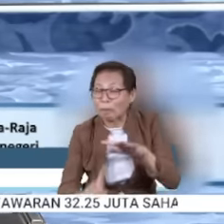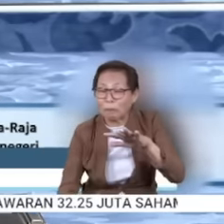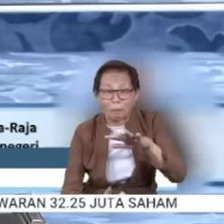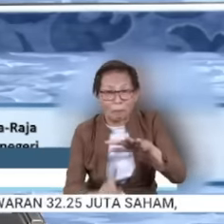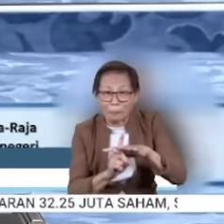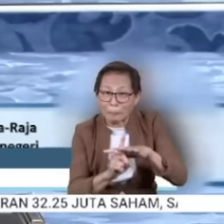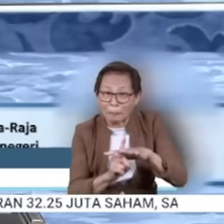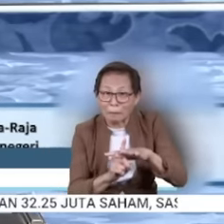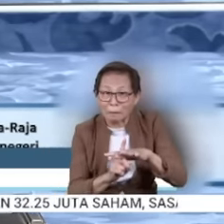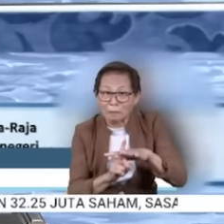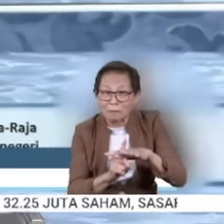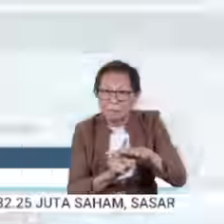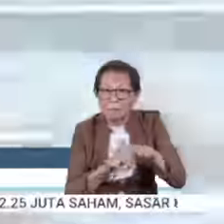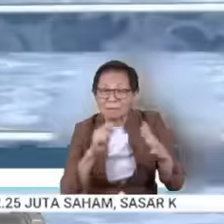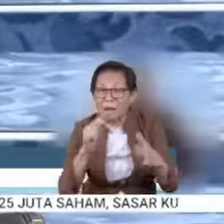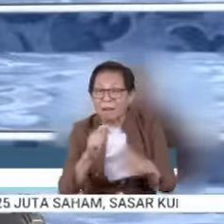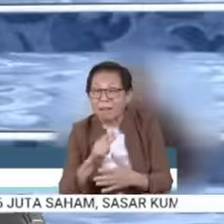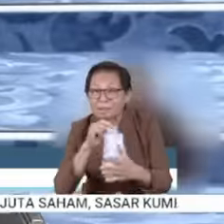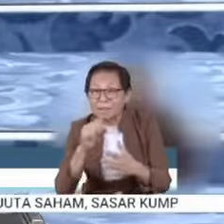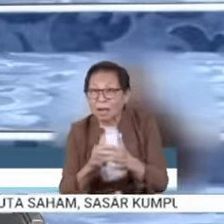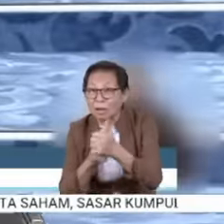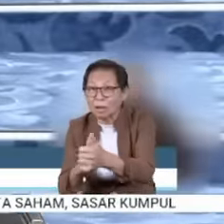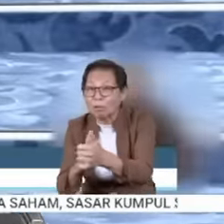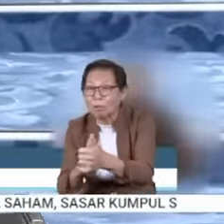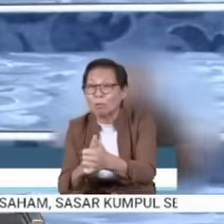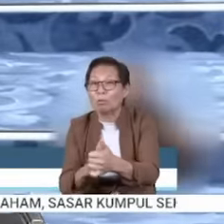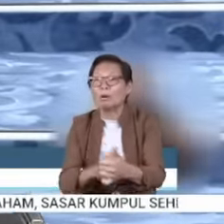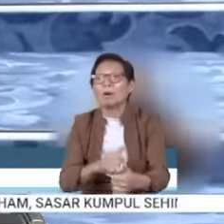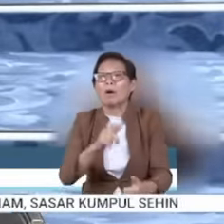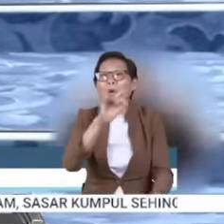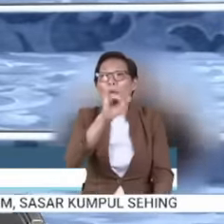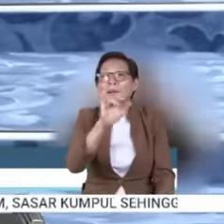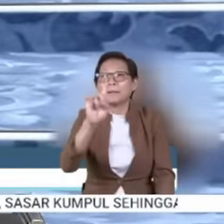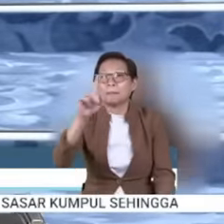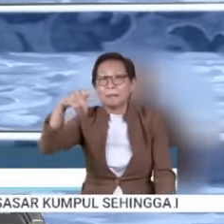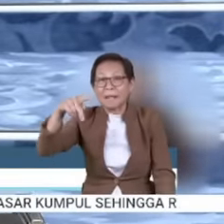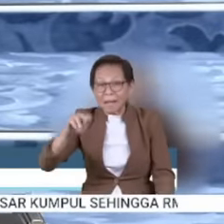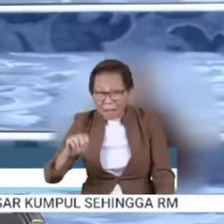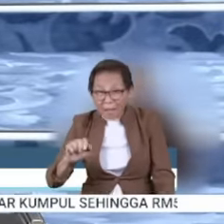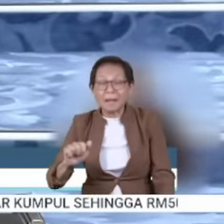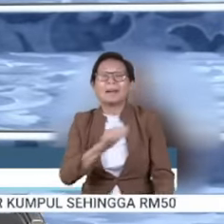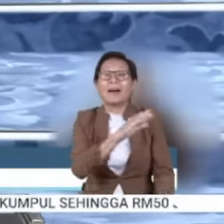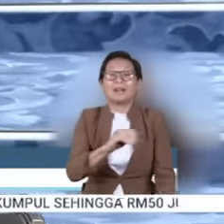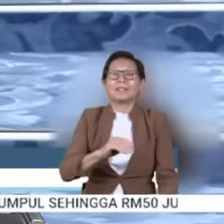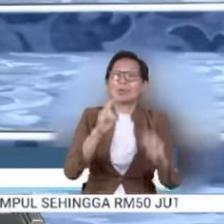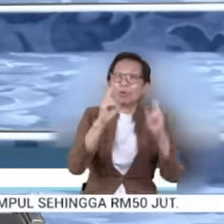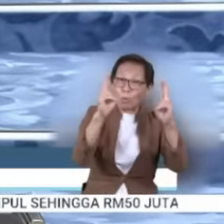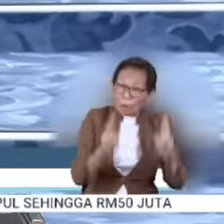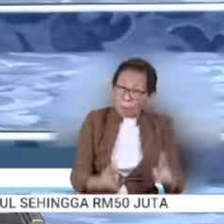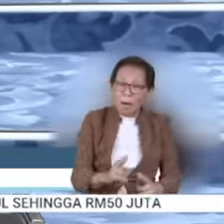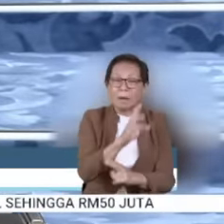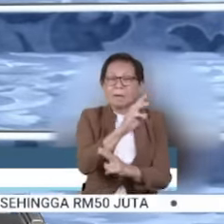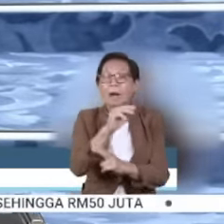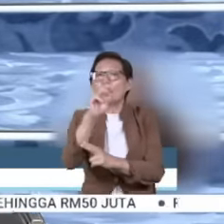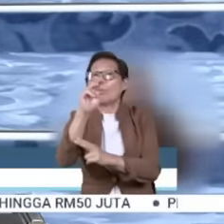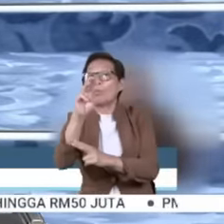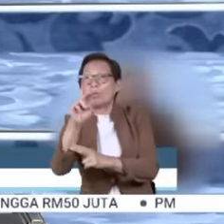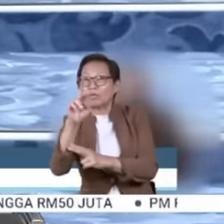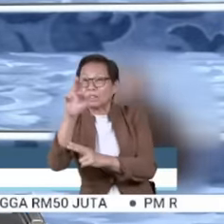soal tidak dirujuk ada Mufti yang juga kata membolehkan ada ulama katabolehkan